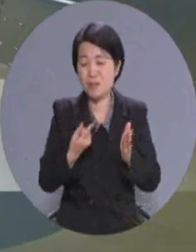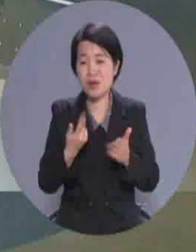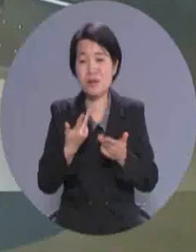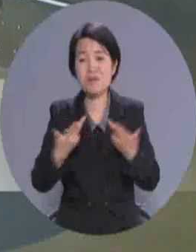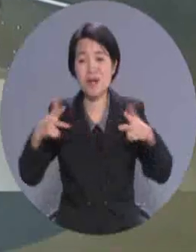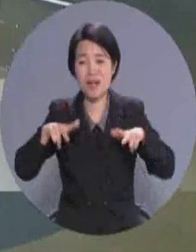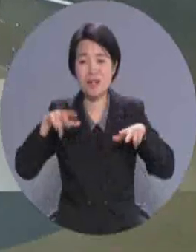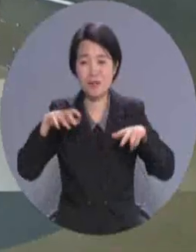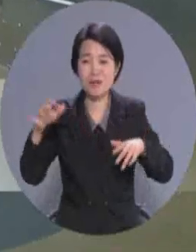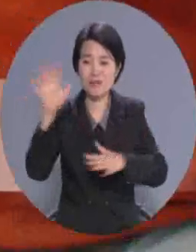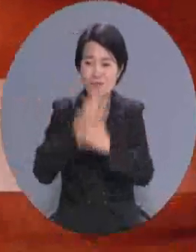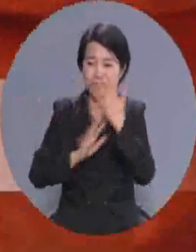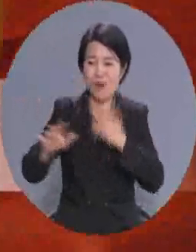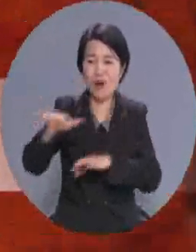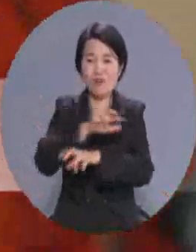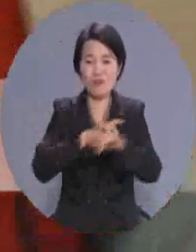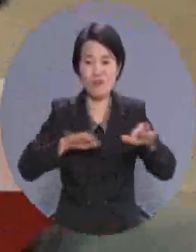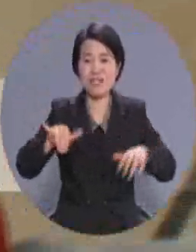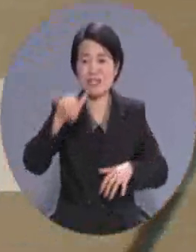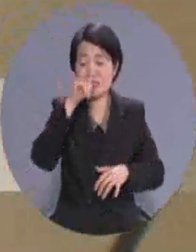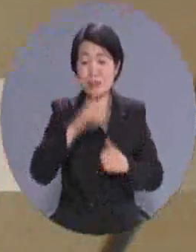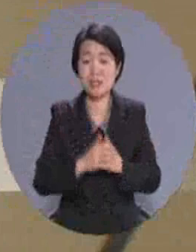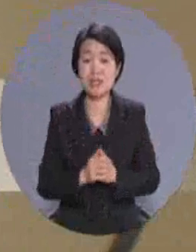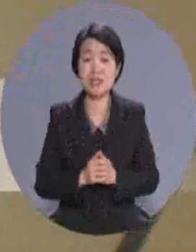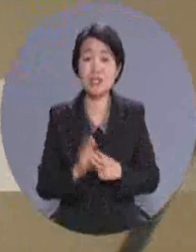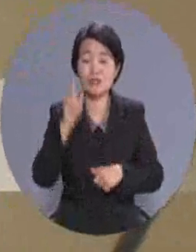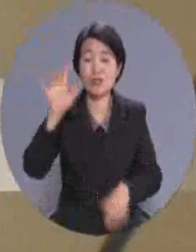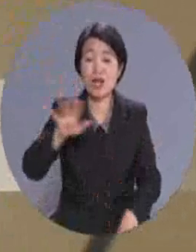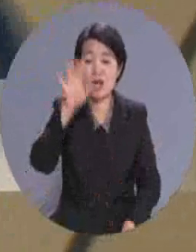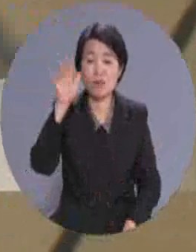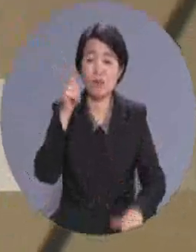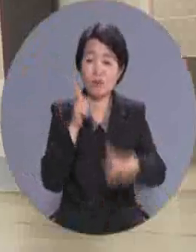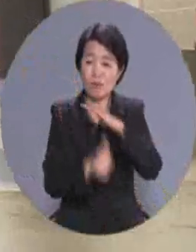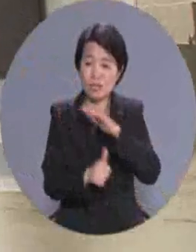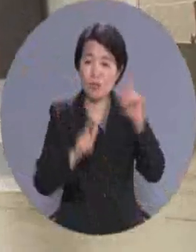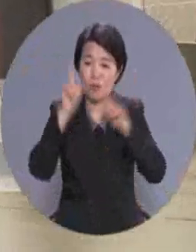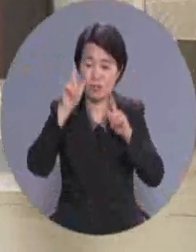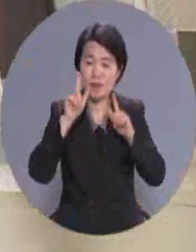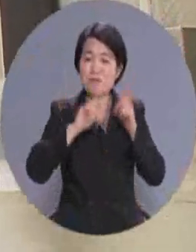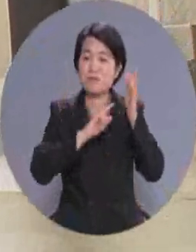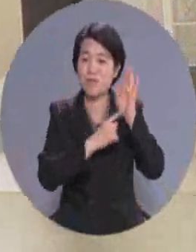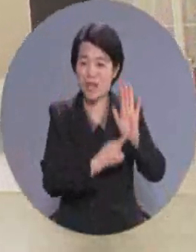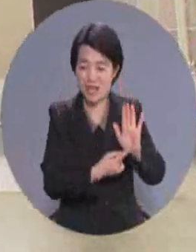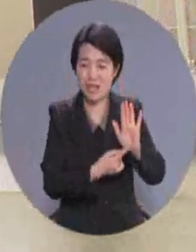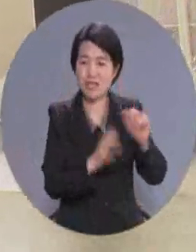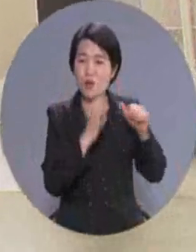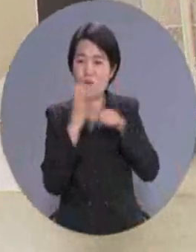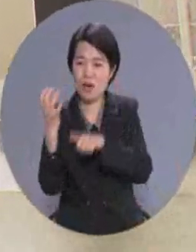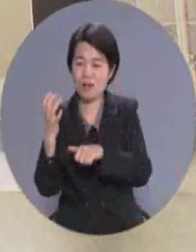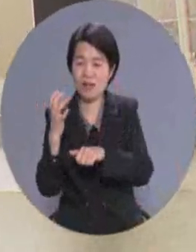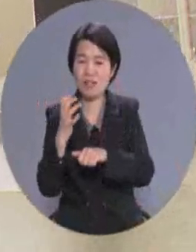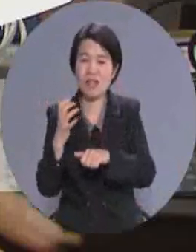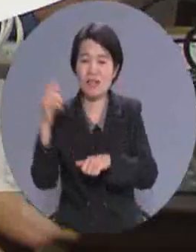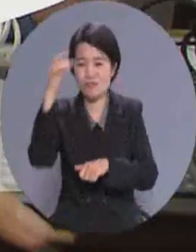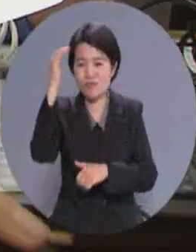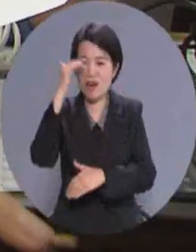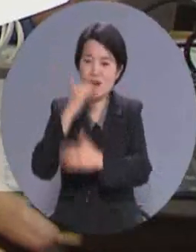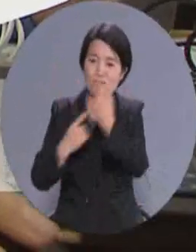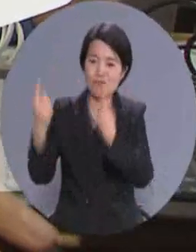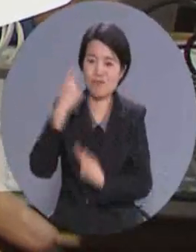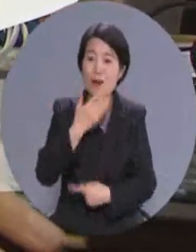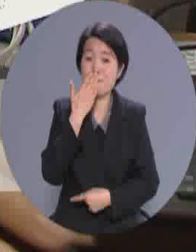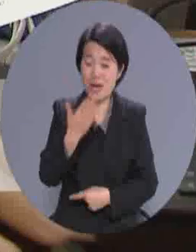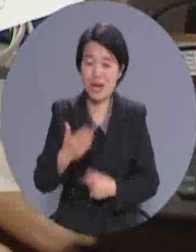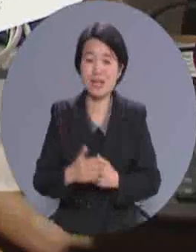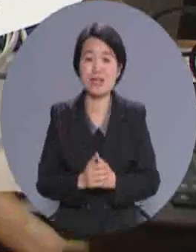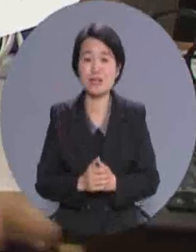몰렸다고 밝혔습니다 고흥군은 우주 항공 도시라는 관광 이미지를 살려 앞으로 더 많은 관광객들이 방문할 수